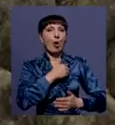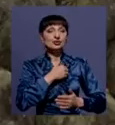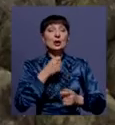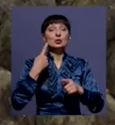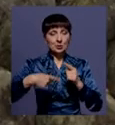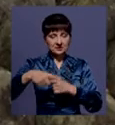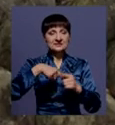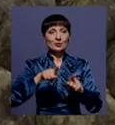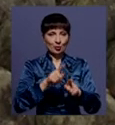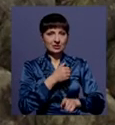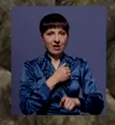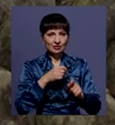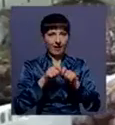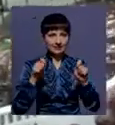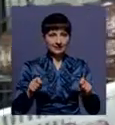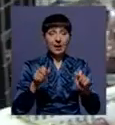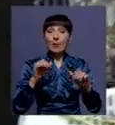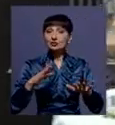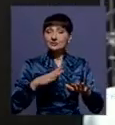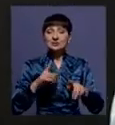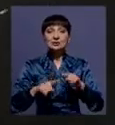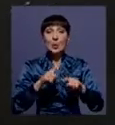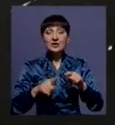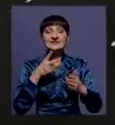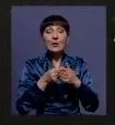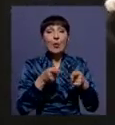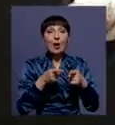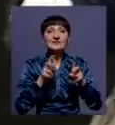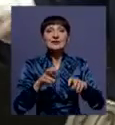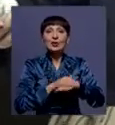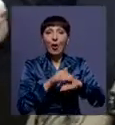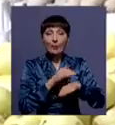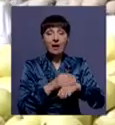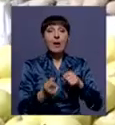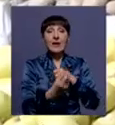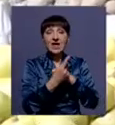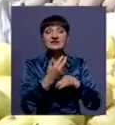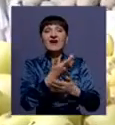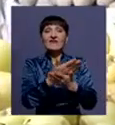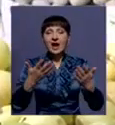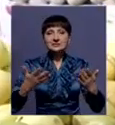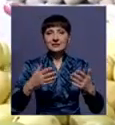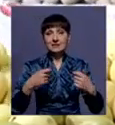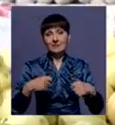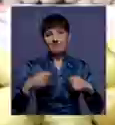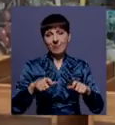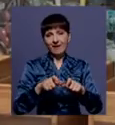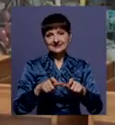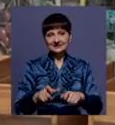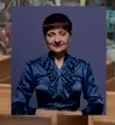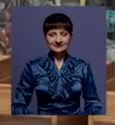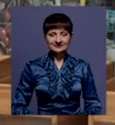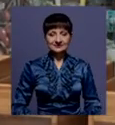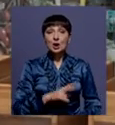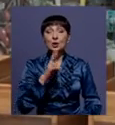желание и другие предприниматели. И вполне возможно, что скоро свои уголки добра появятся во всех социальных павильонах города. Кто в